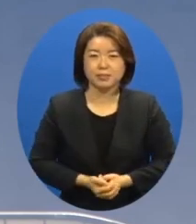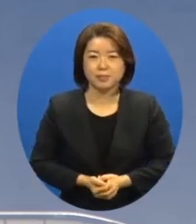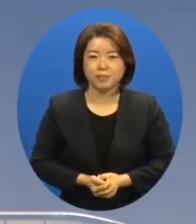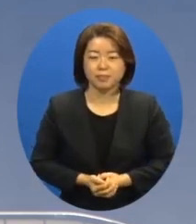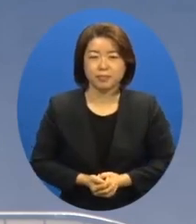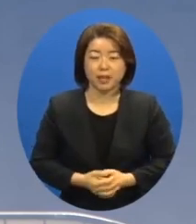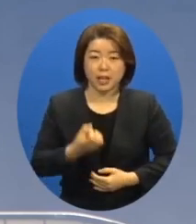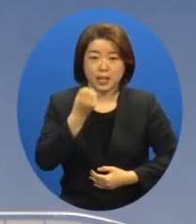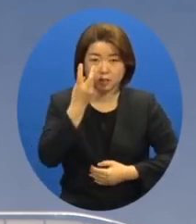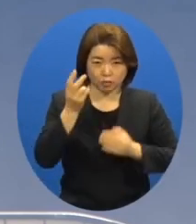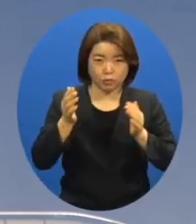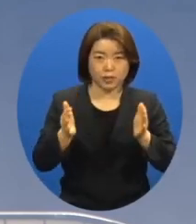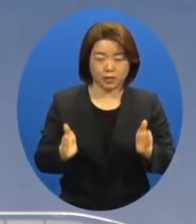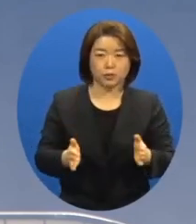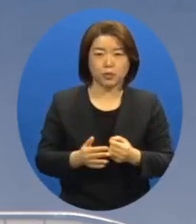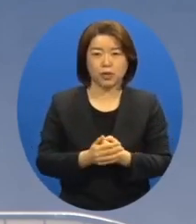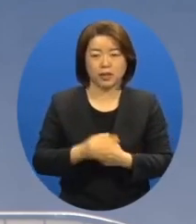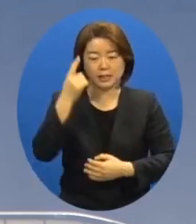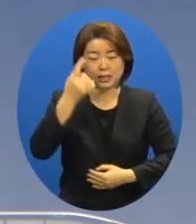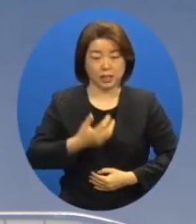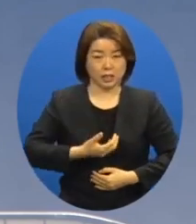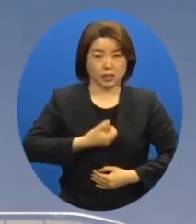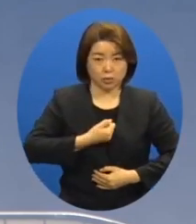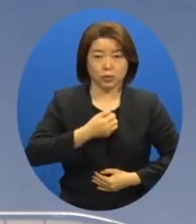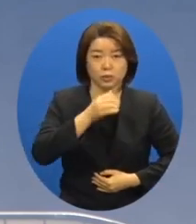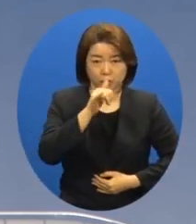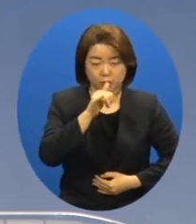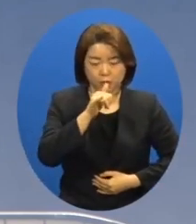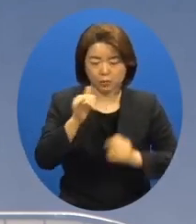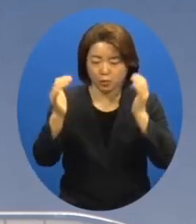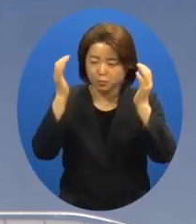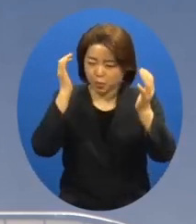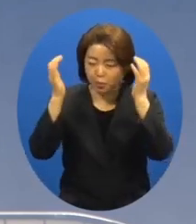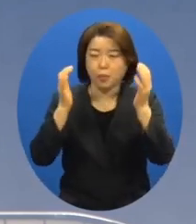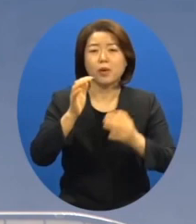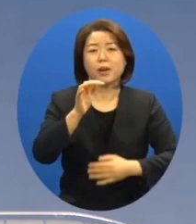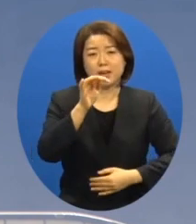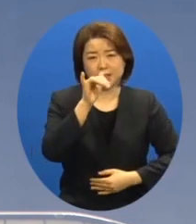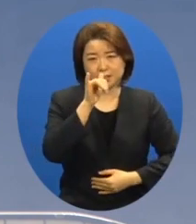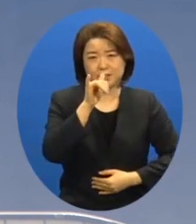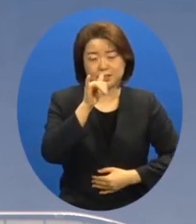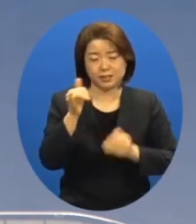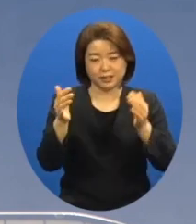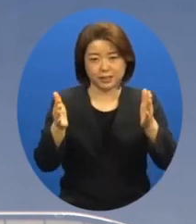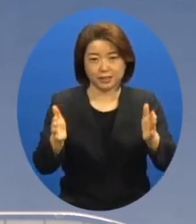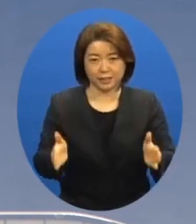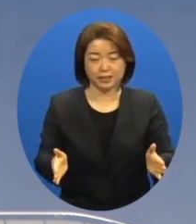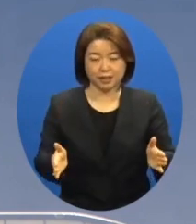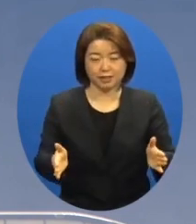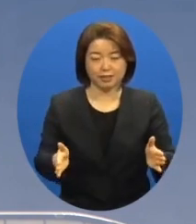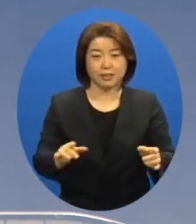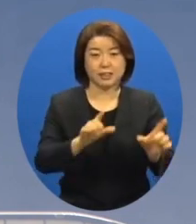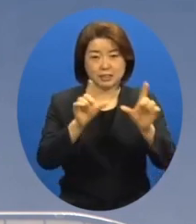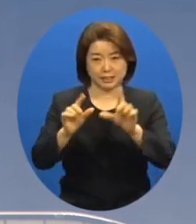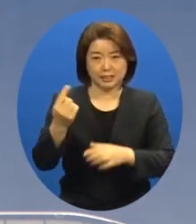지난 두 달 동안 좀 충격이기도 하고 또 혼란스럽기도 했던 기간을